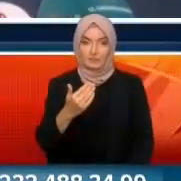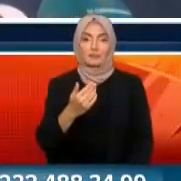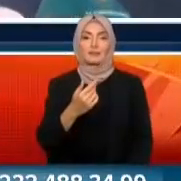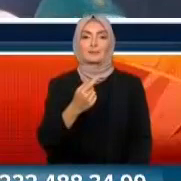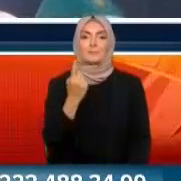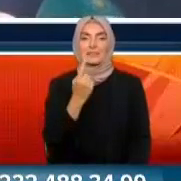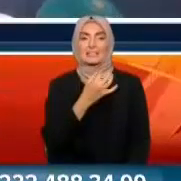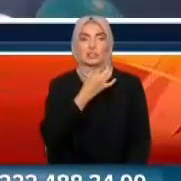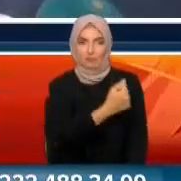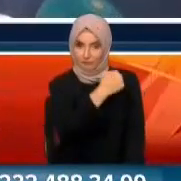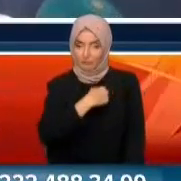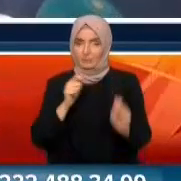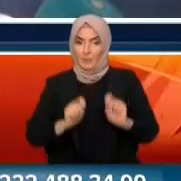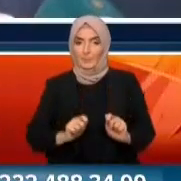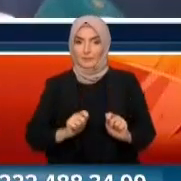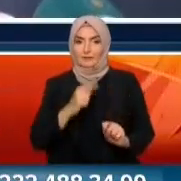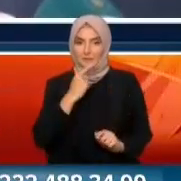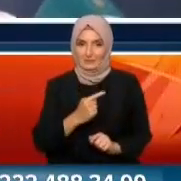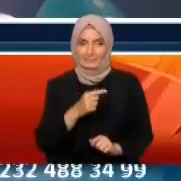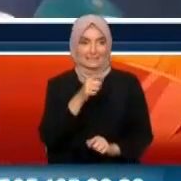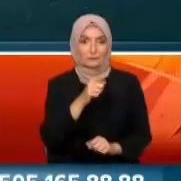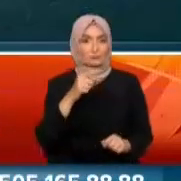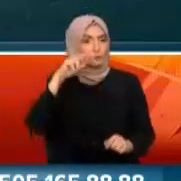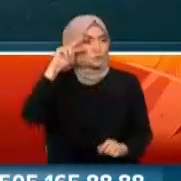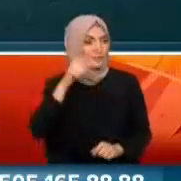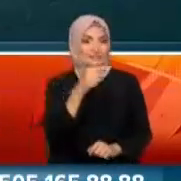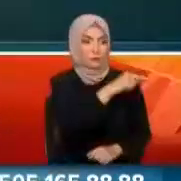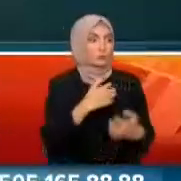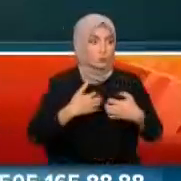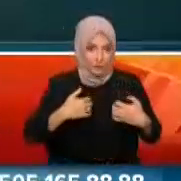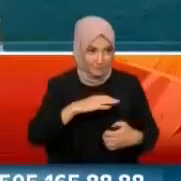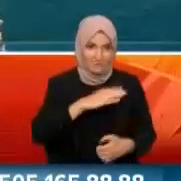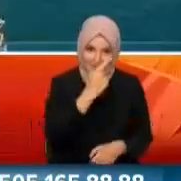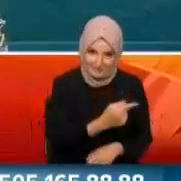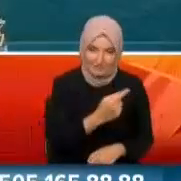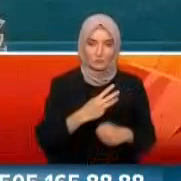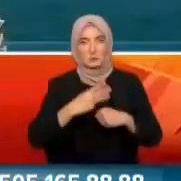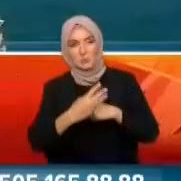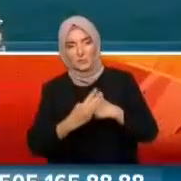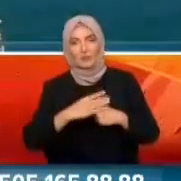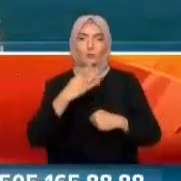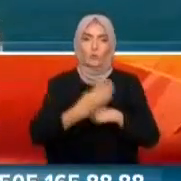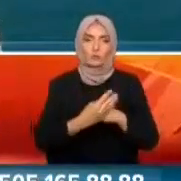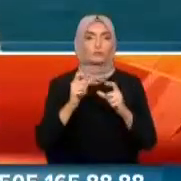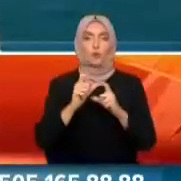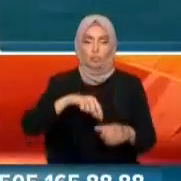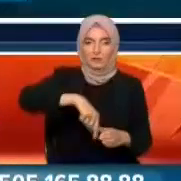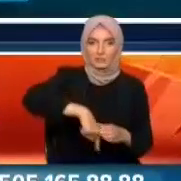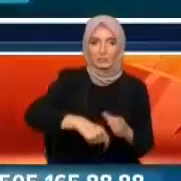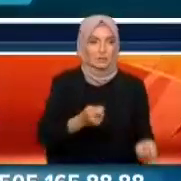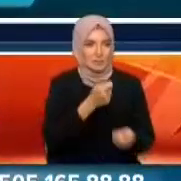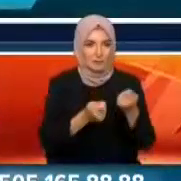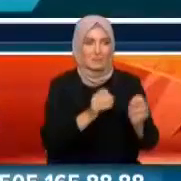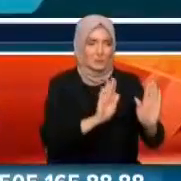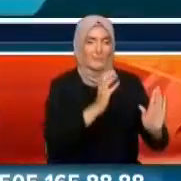hafta 4 haftalığına bu sondaj çalışmalarını ara veririz. Ama ben bunlara güvenmiyorum ve göreceksiniz bunlar sözünde durmayacaklardı.